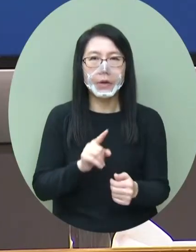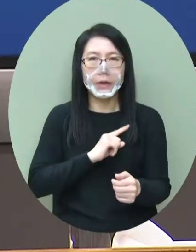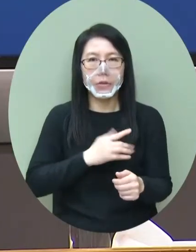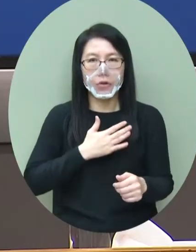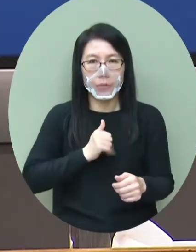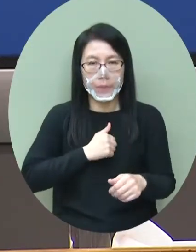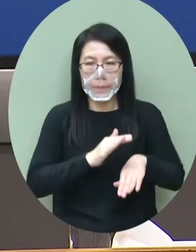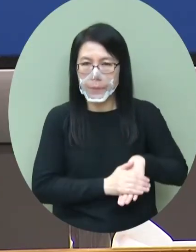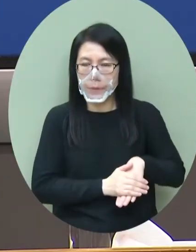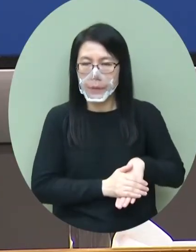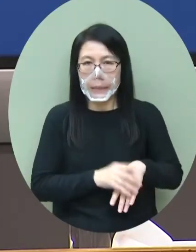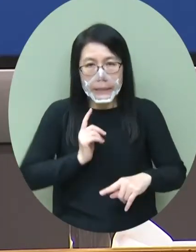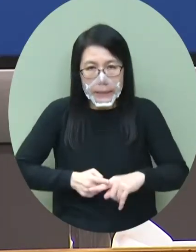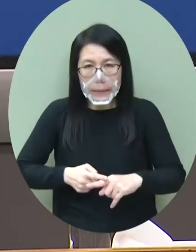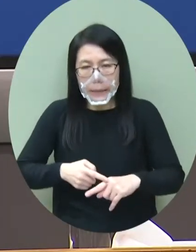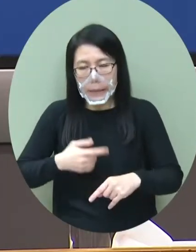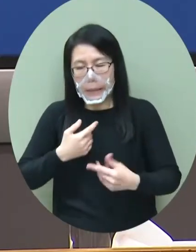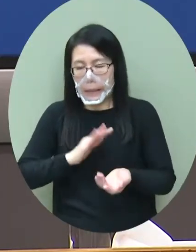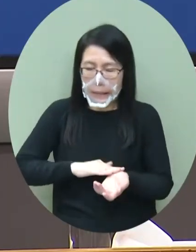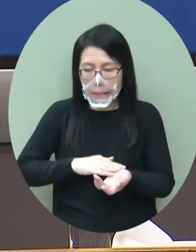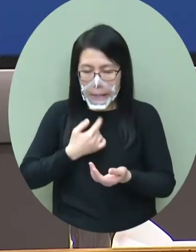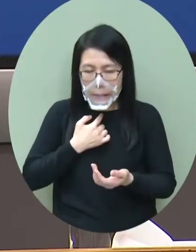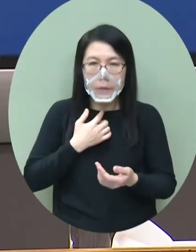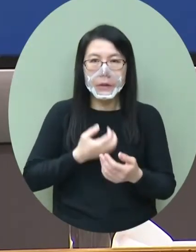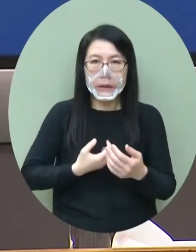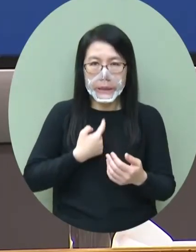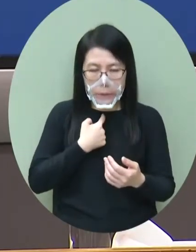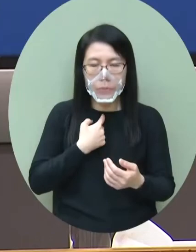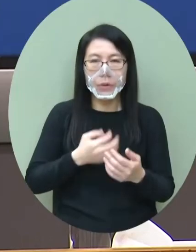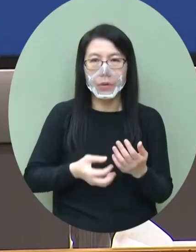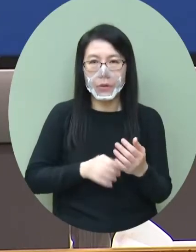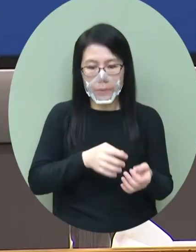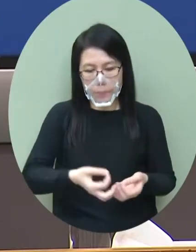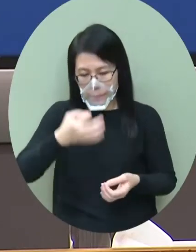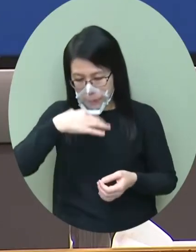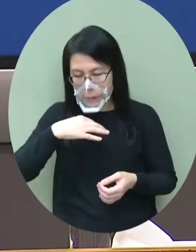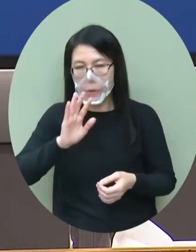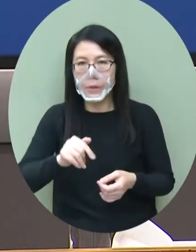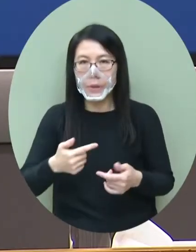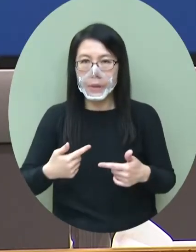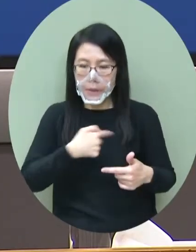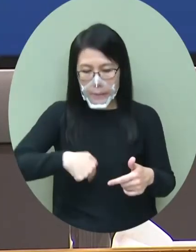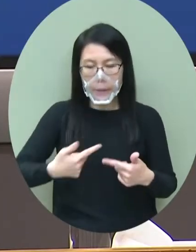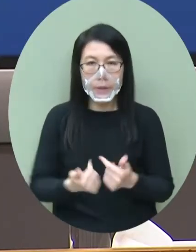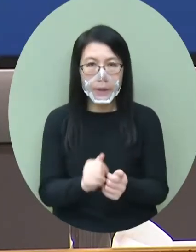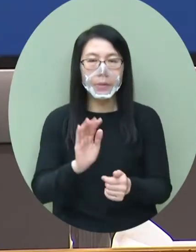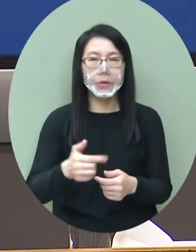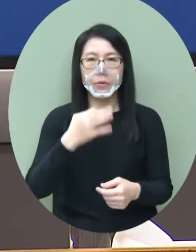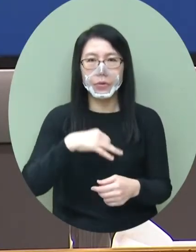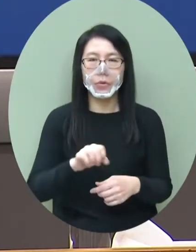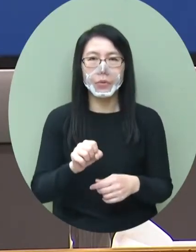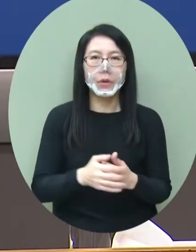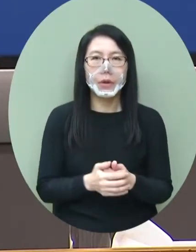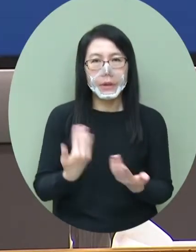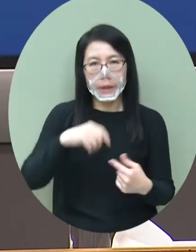我们是拿来派给他备用的，有需要的时候，他也属于这个有关的体制，他就可